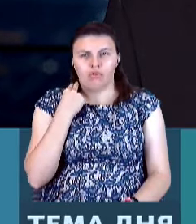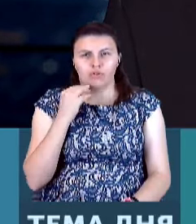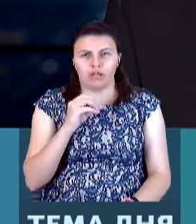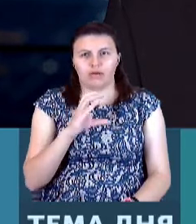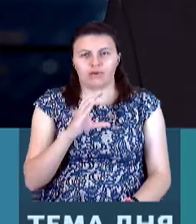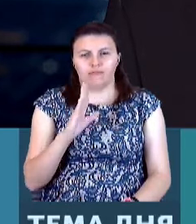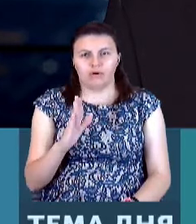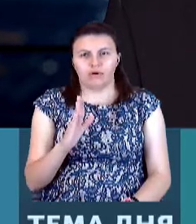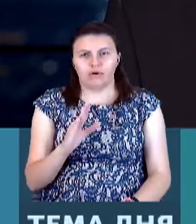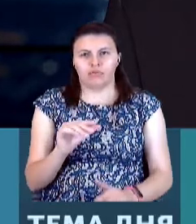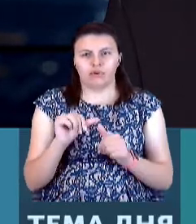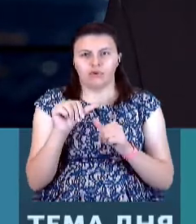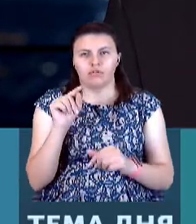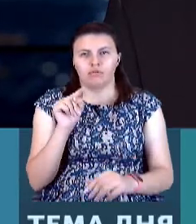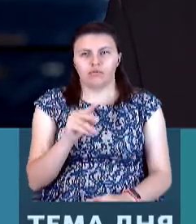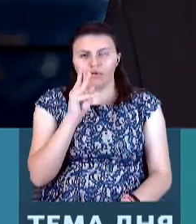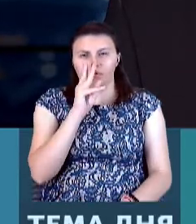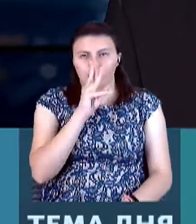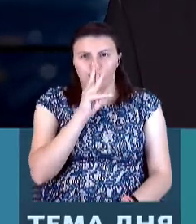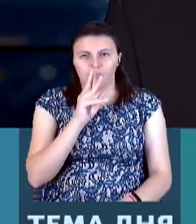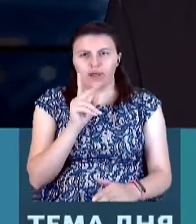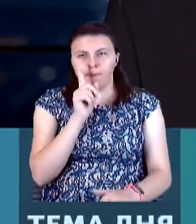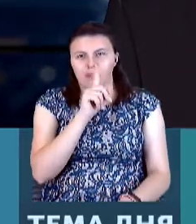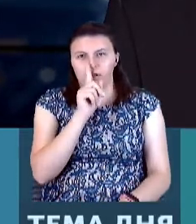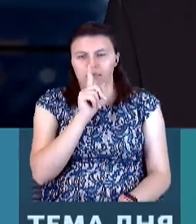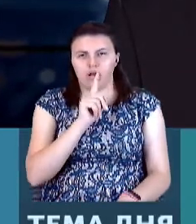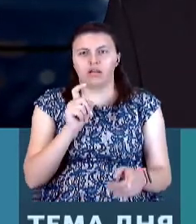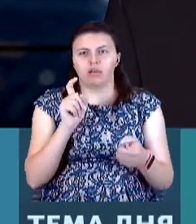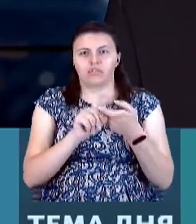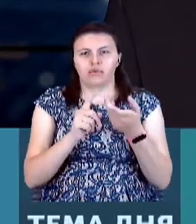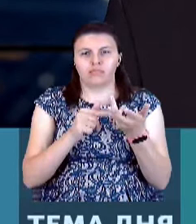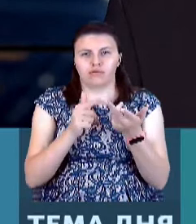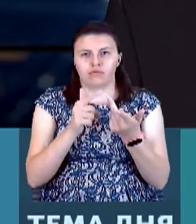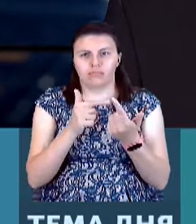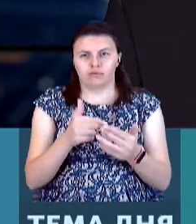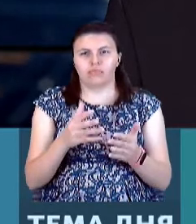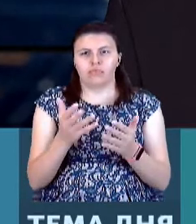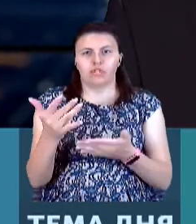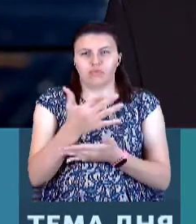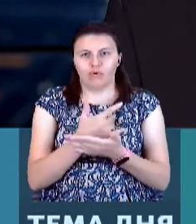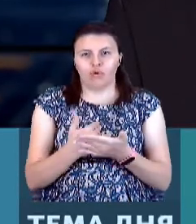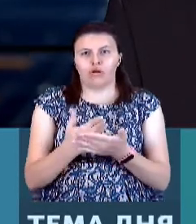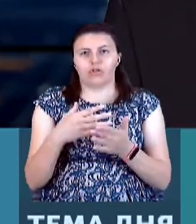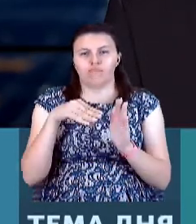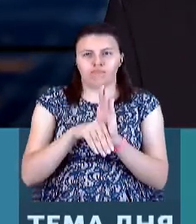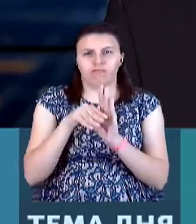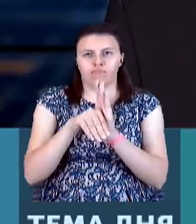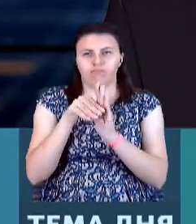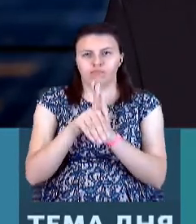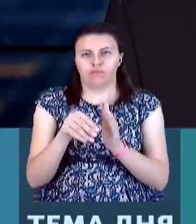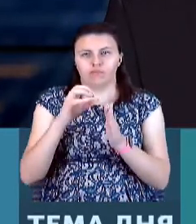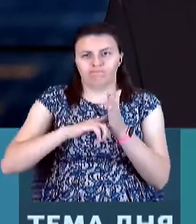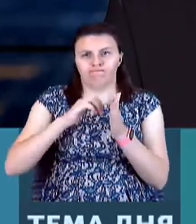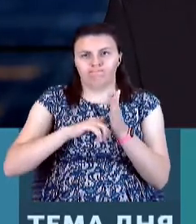того, до мінімалки прив'язані ще і інші платежі, штрафи, збори і так далі. А за мінімалку також сплачується свій